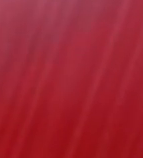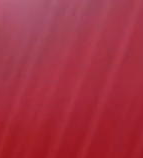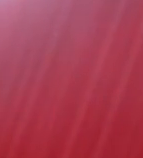hai hai